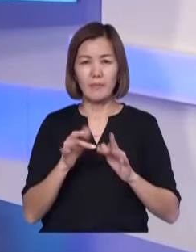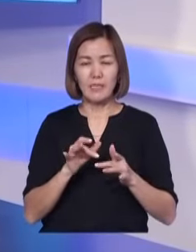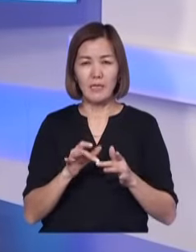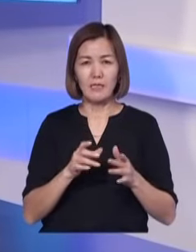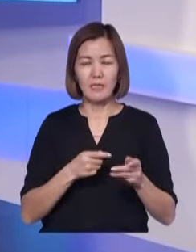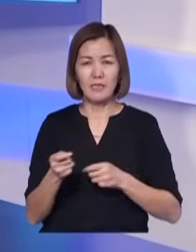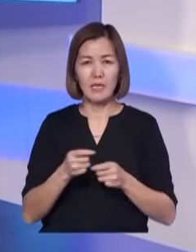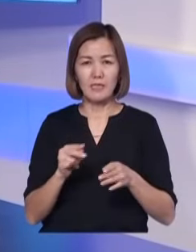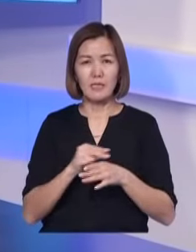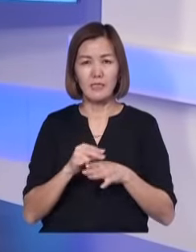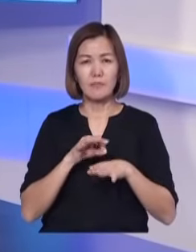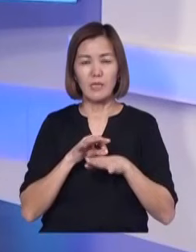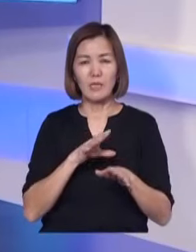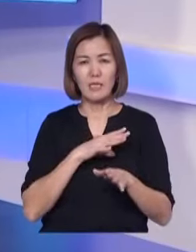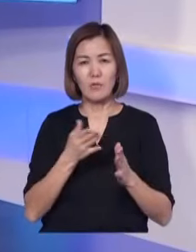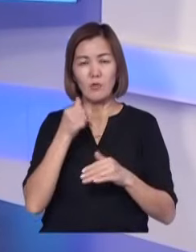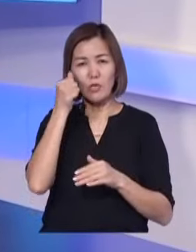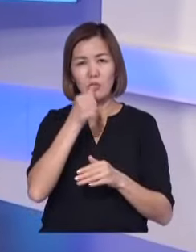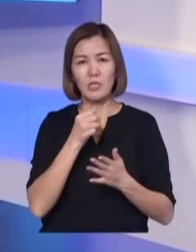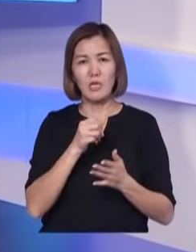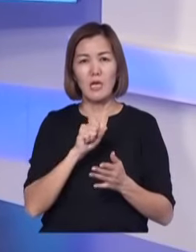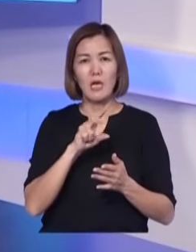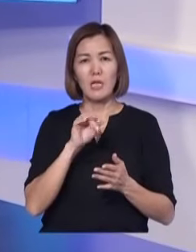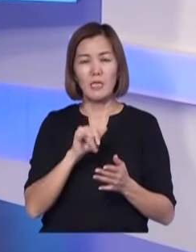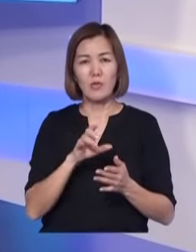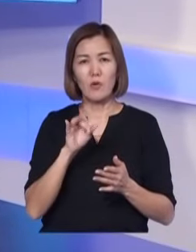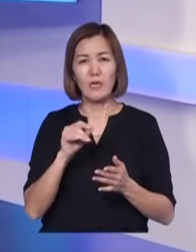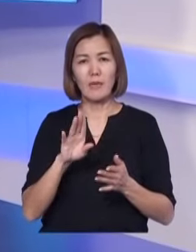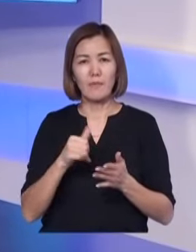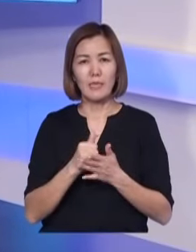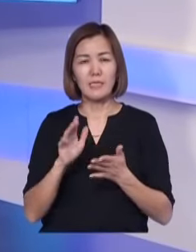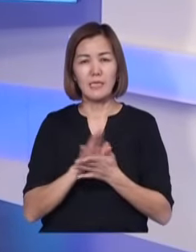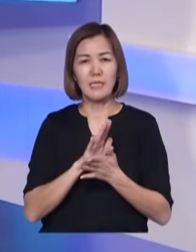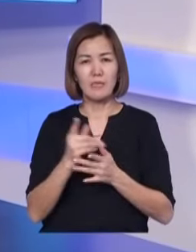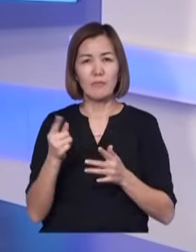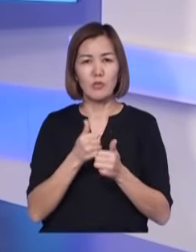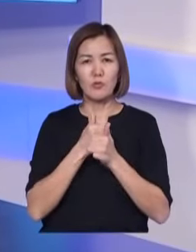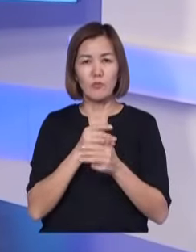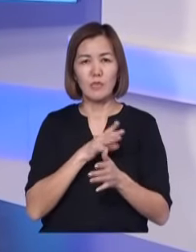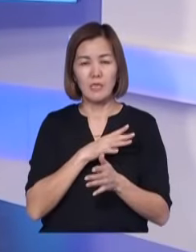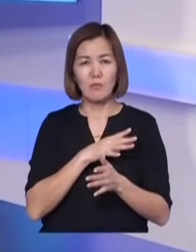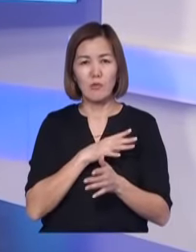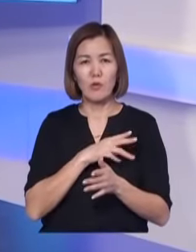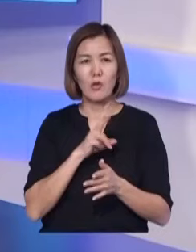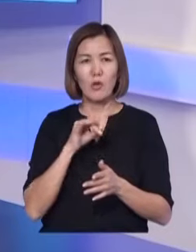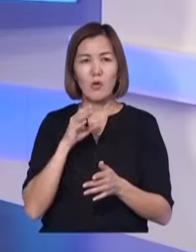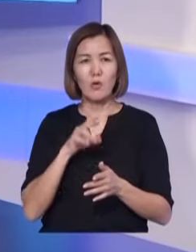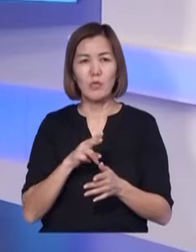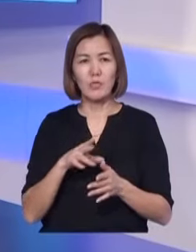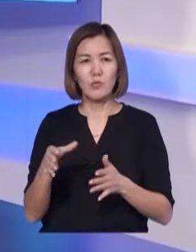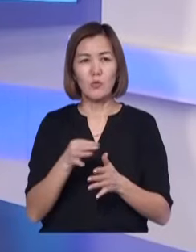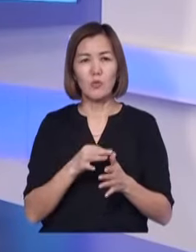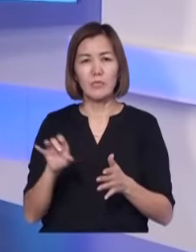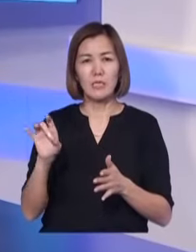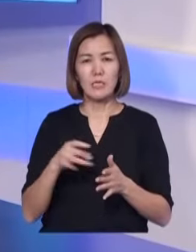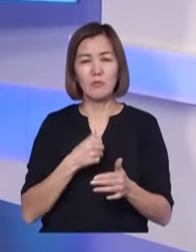атқарған. Өткен жылдың ақпан айынан бастап Алатау арайы газеті бас редакторының бір шорын басары болды. Айта кетейік, Қуаныш Тұңғатар облыстық